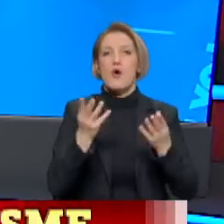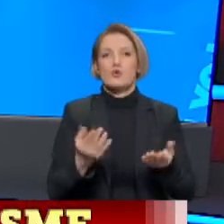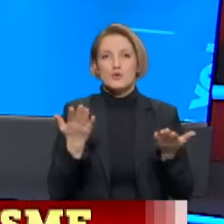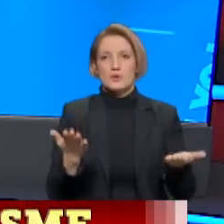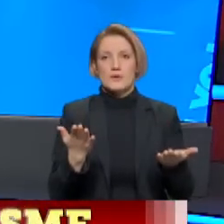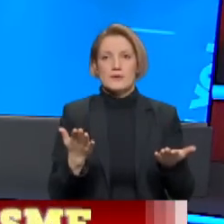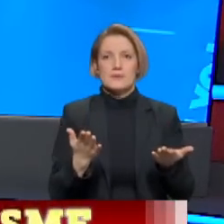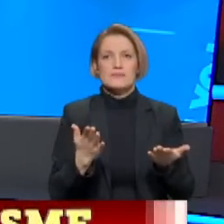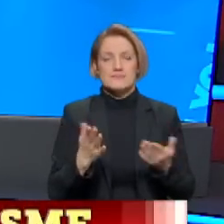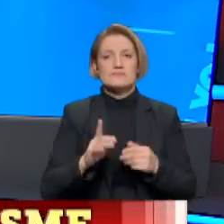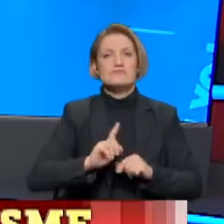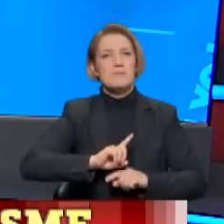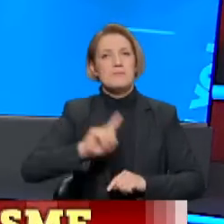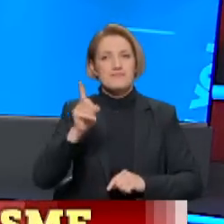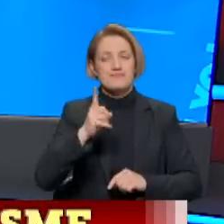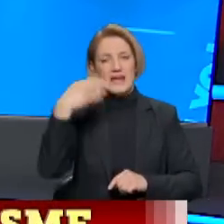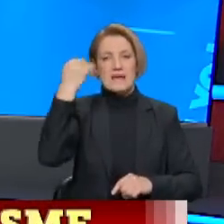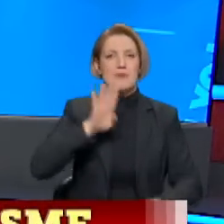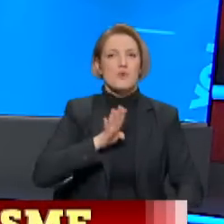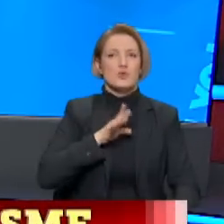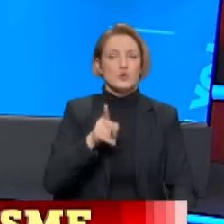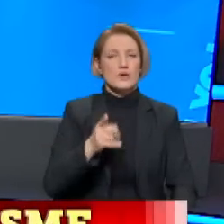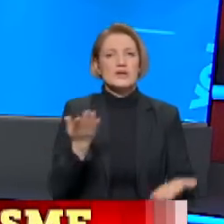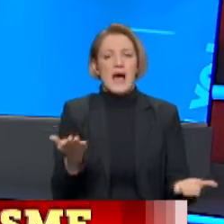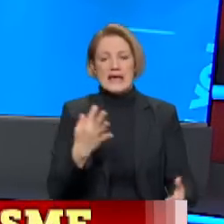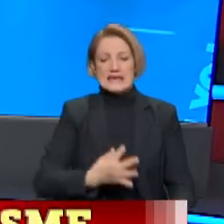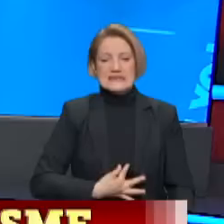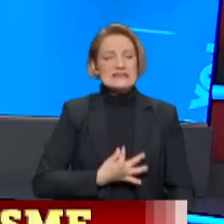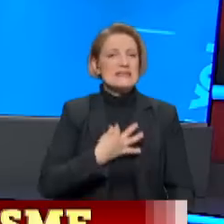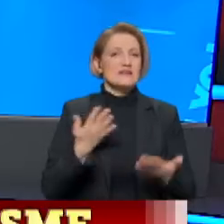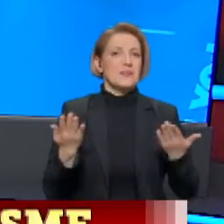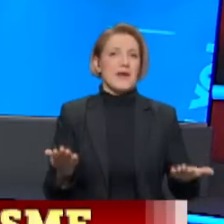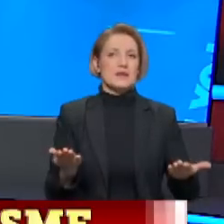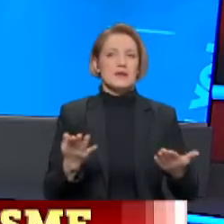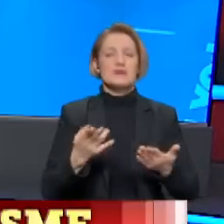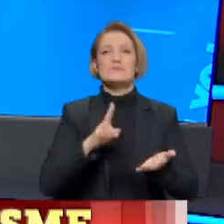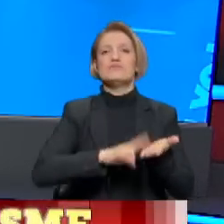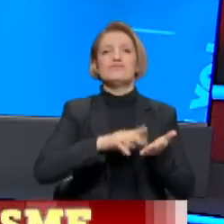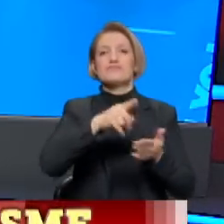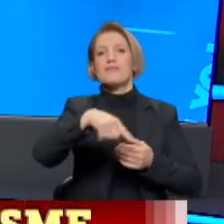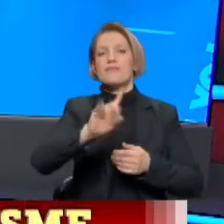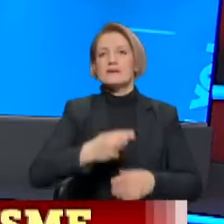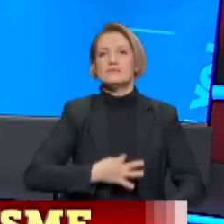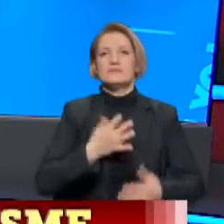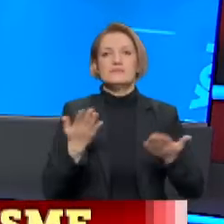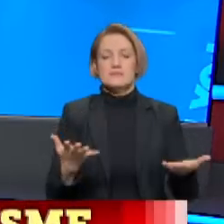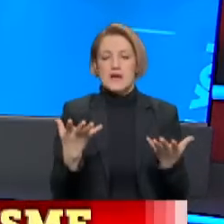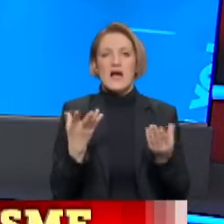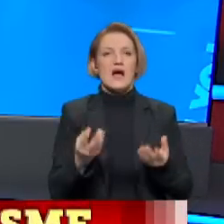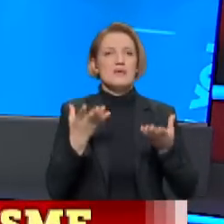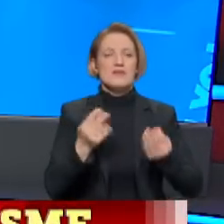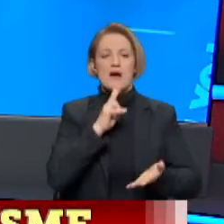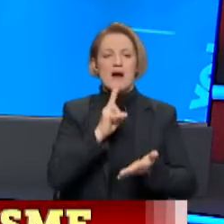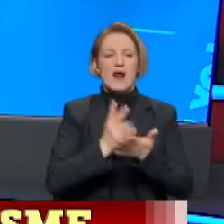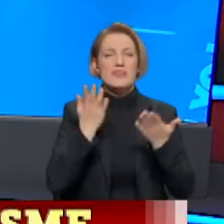oldu? Reste rest mi dedi Ekrem İmamoğlu, ya da hissettiği neydi? Kurmayların hissettiği neydi? Kalabalıkları,